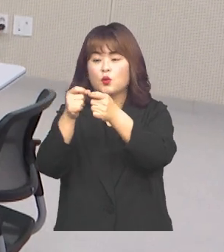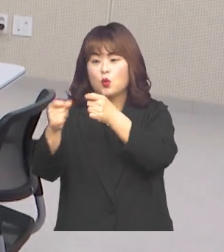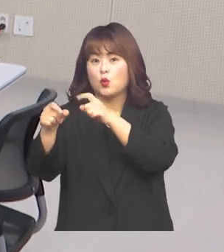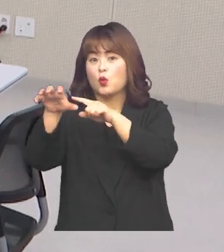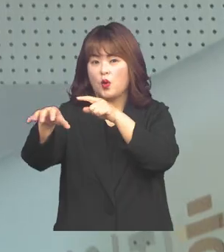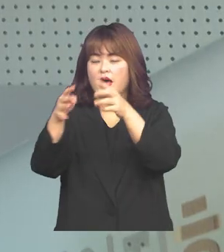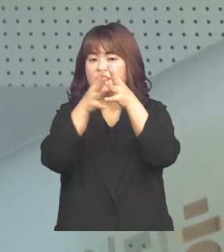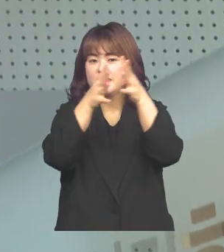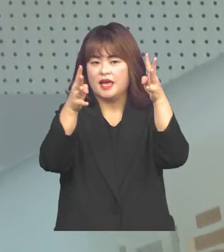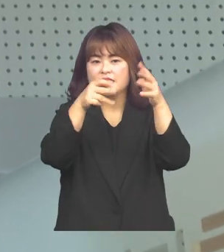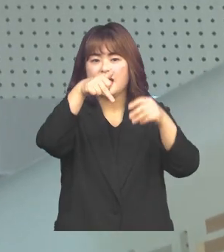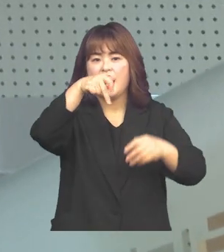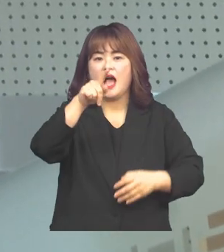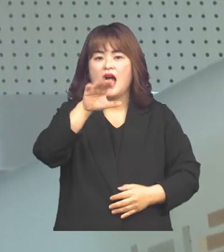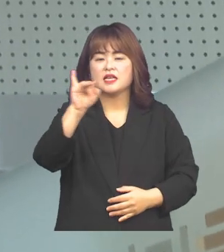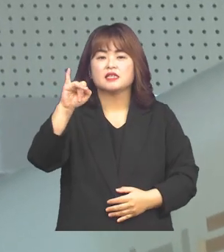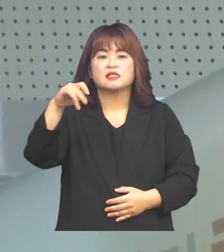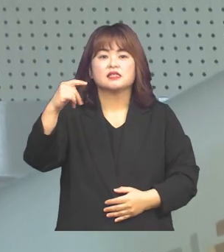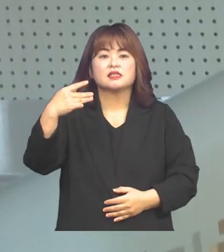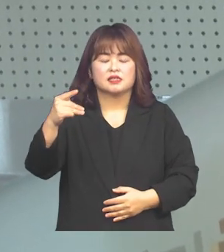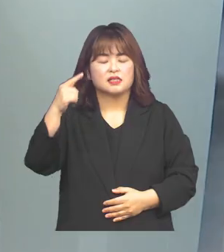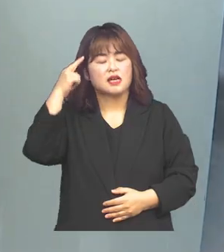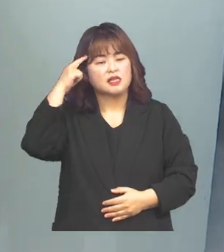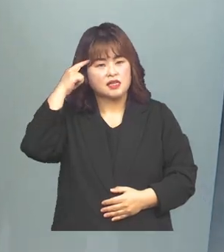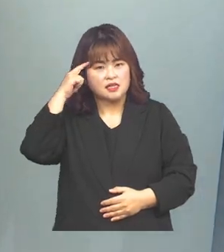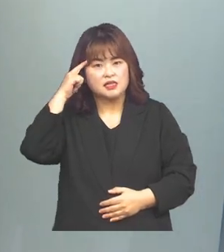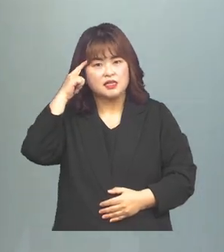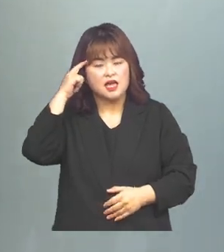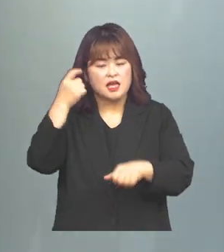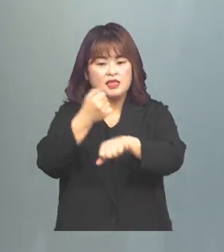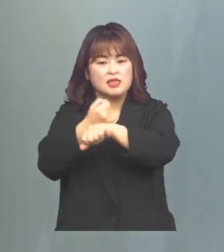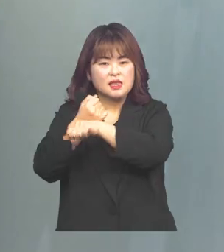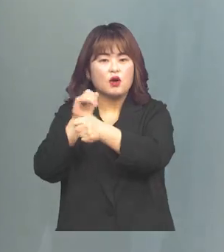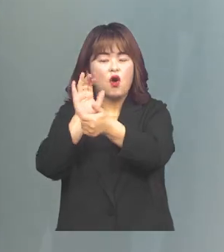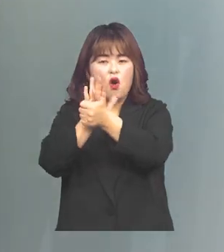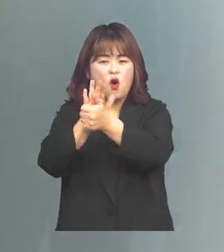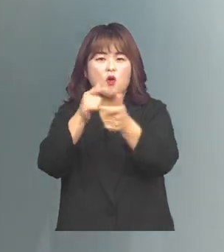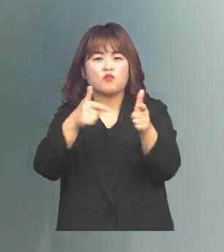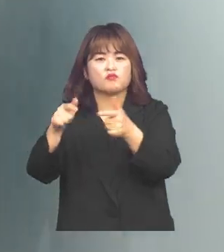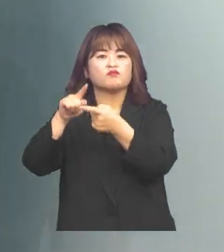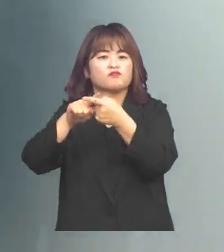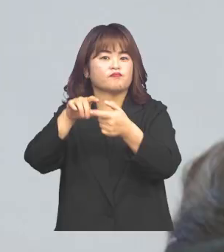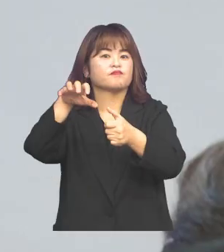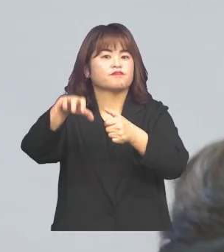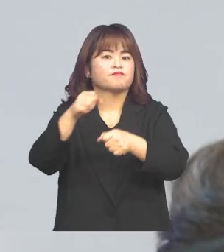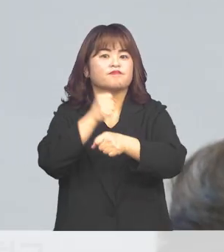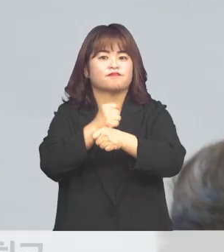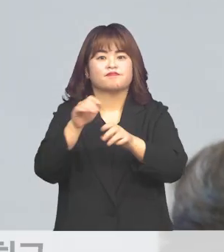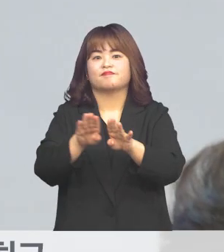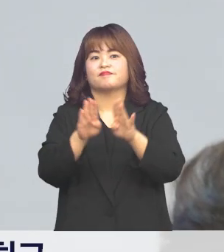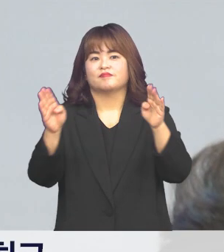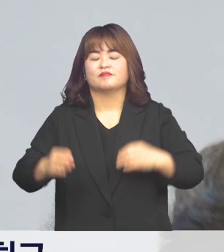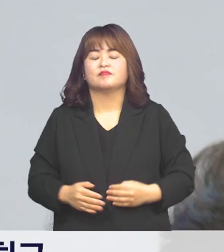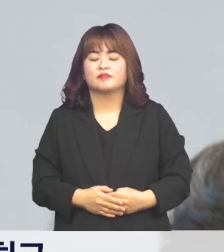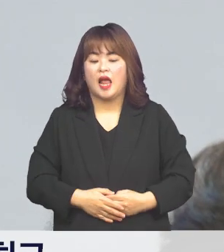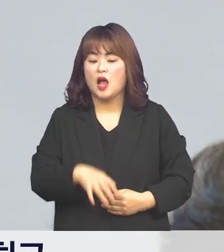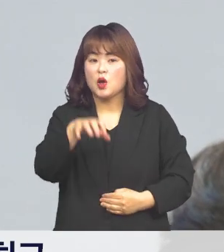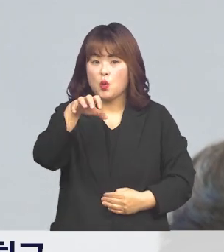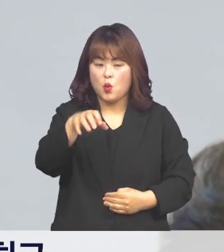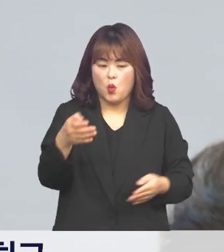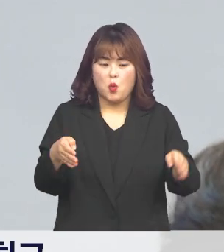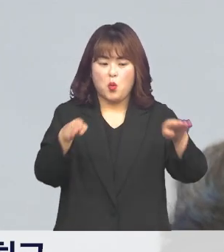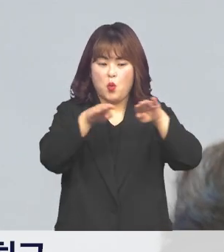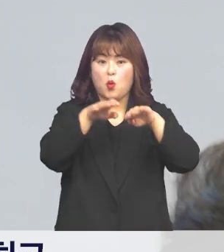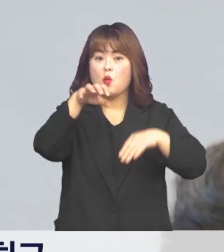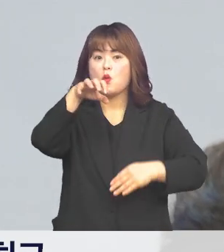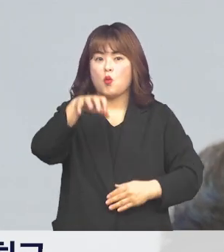4층에는 카이스트와 한국전자통신연구원 스타트업 지원 공간이 조성됐습니다. 이 공간에서